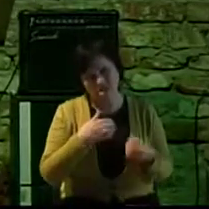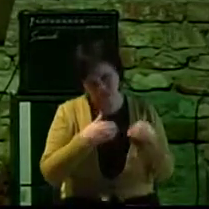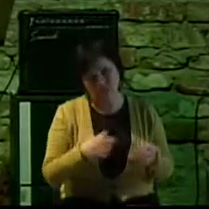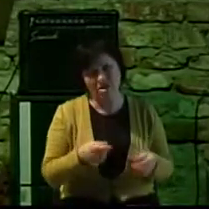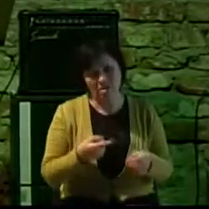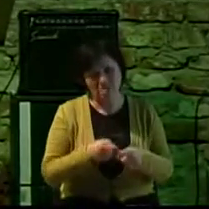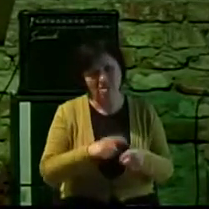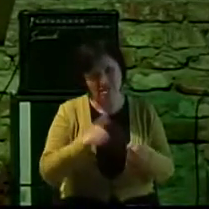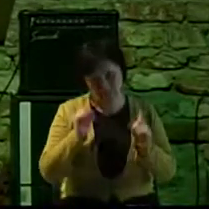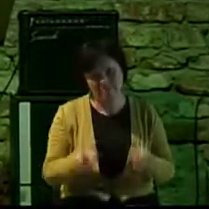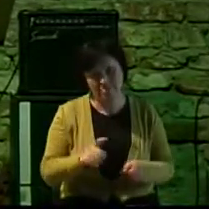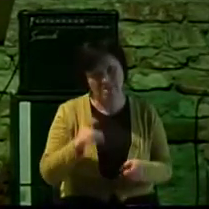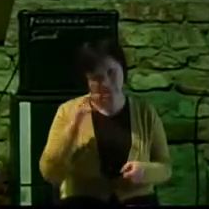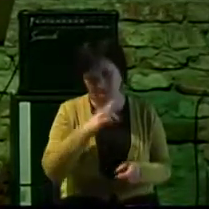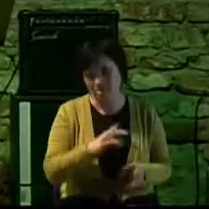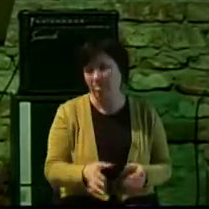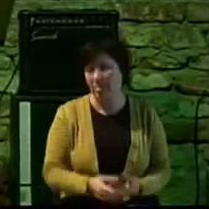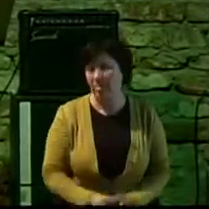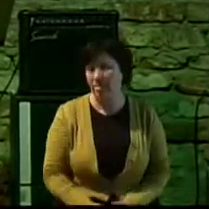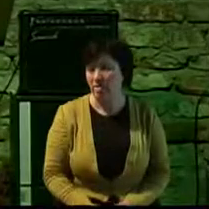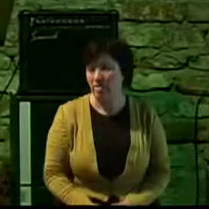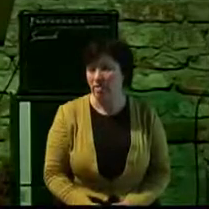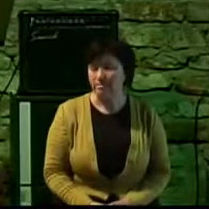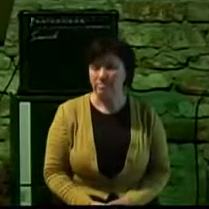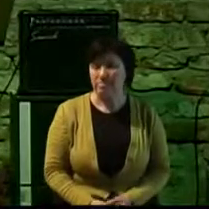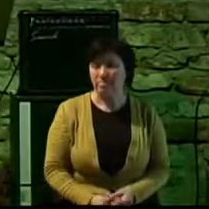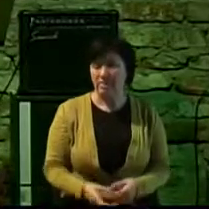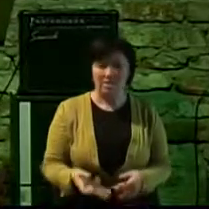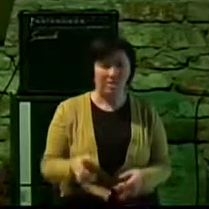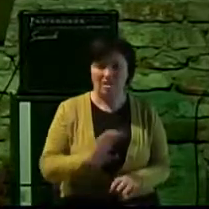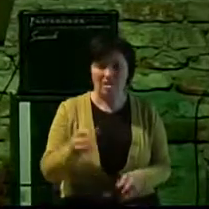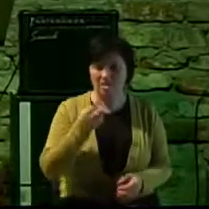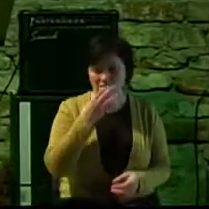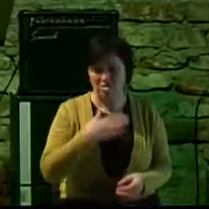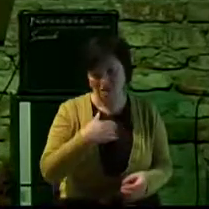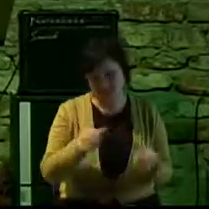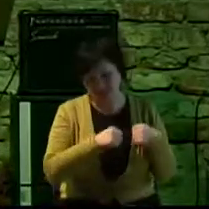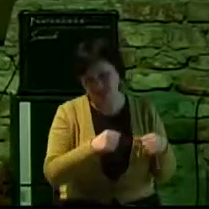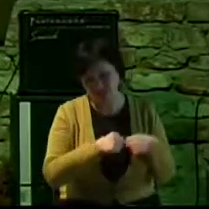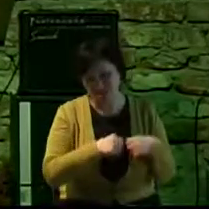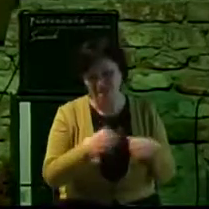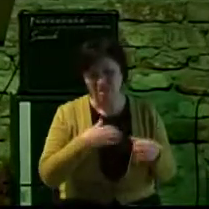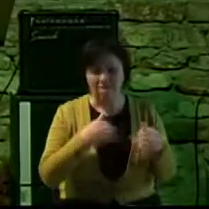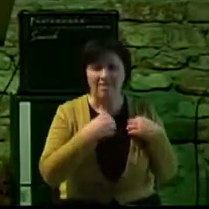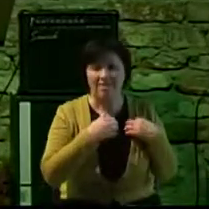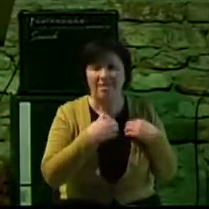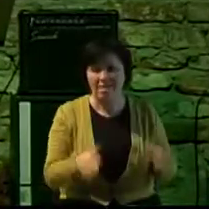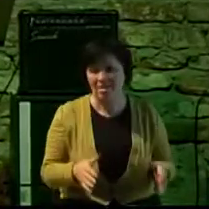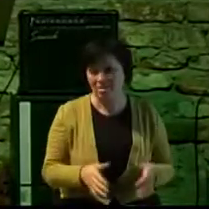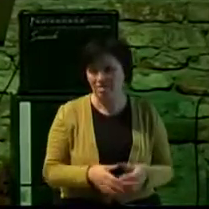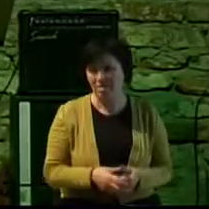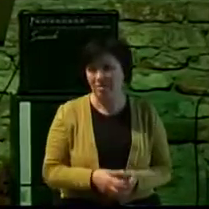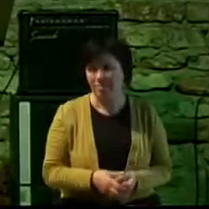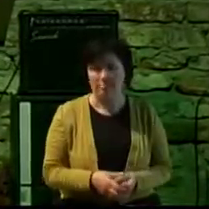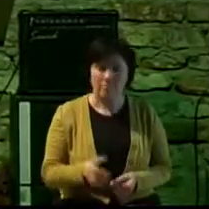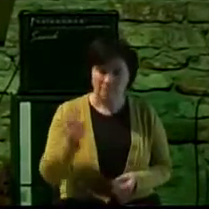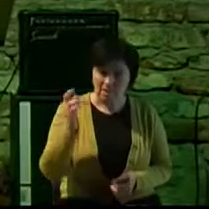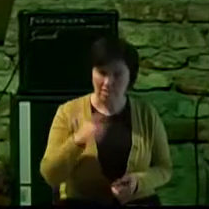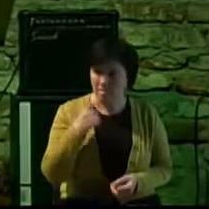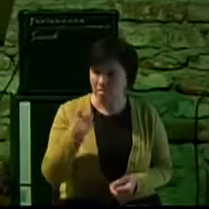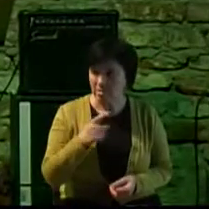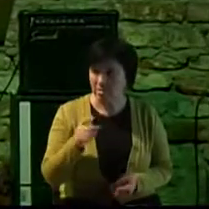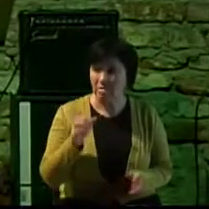это действительно неправильно, это действительно нехорошо, я согрешил, и я каюсь в этом», то